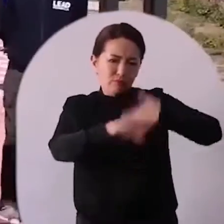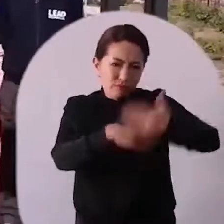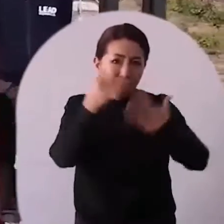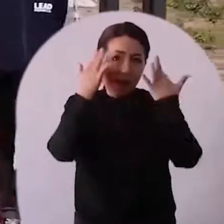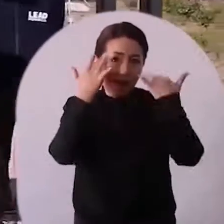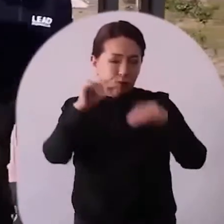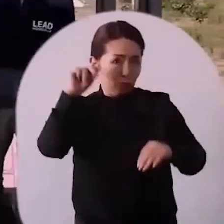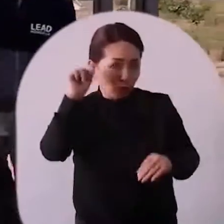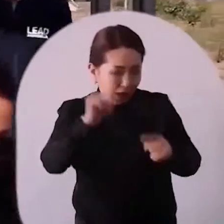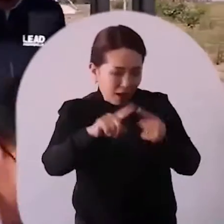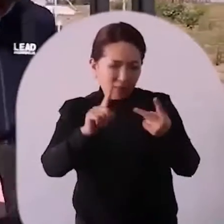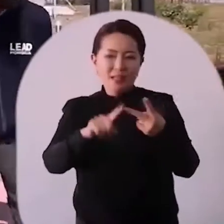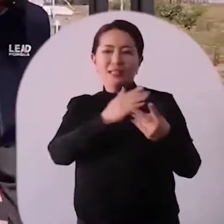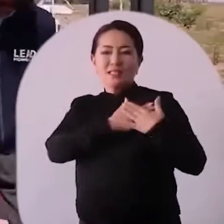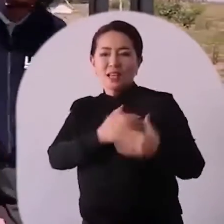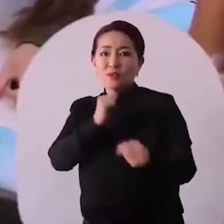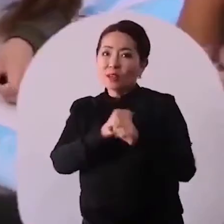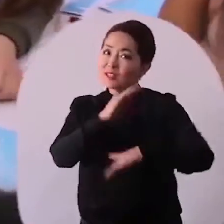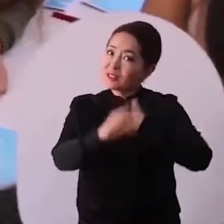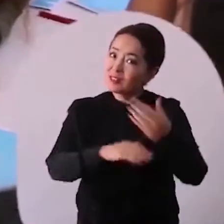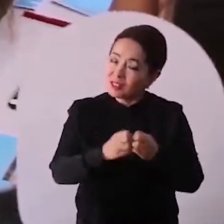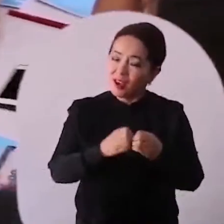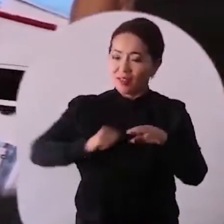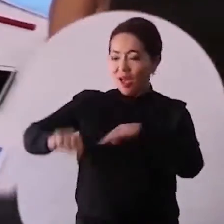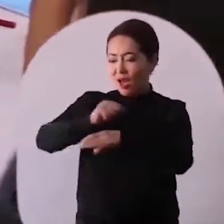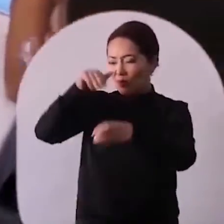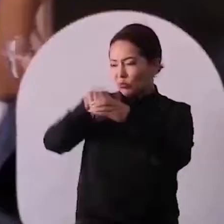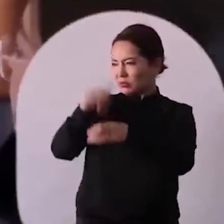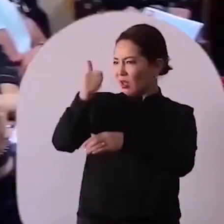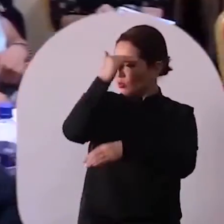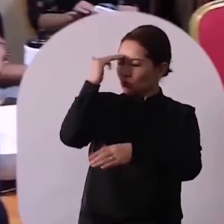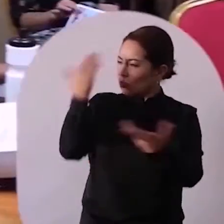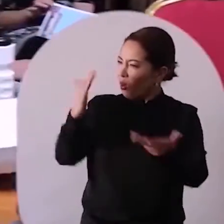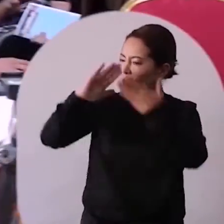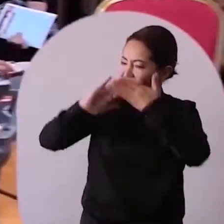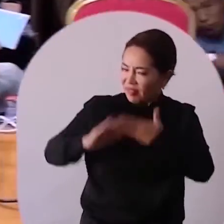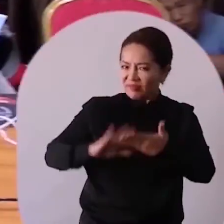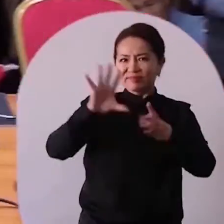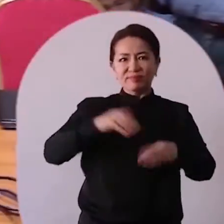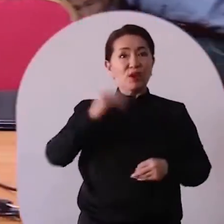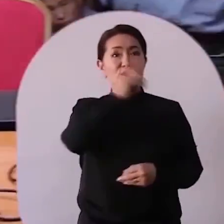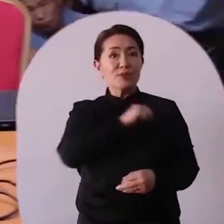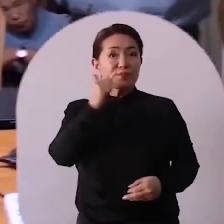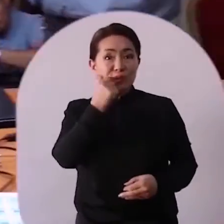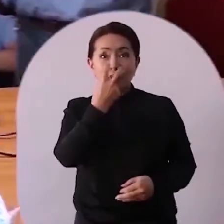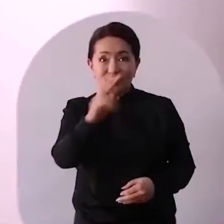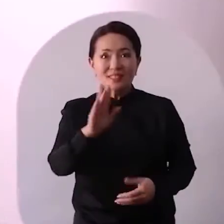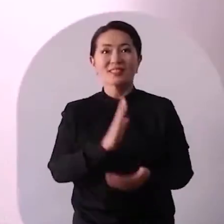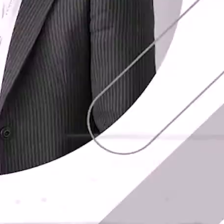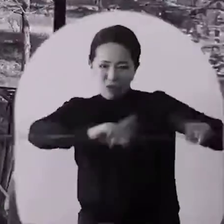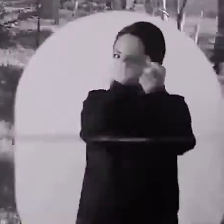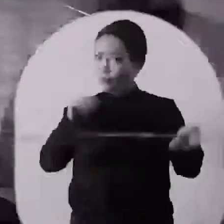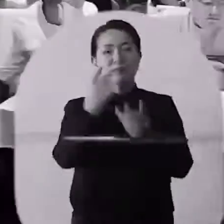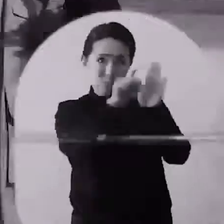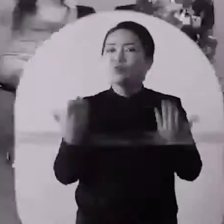суралцаж, сайн дурын ажил хийж, очисон аймаг бүрийнхээ сайн туршлагатай танилцаж, өөртөө биеэр үзэж сонирхсан.